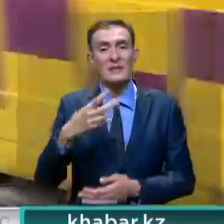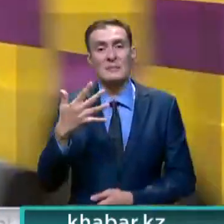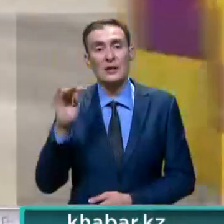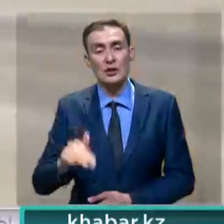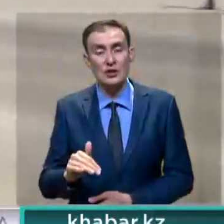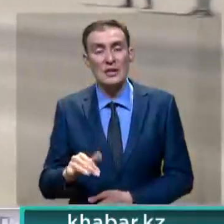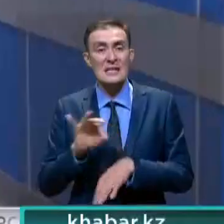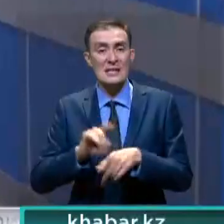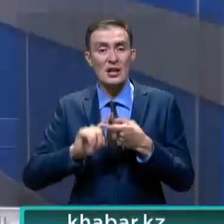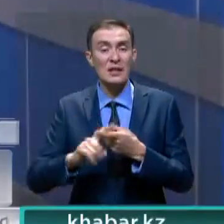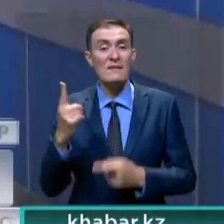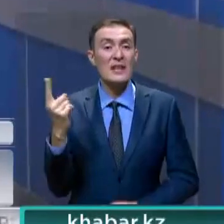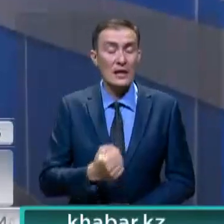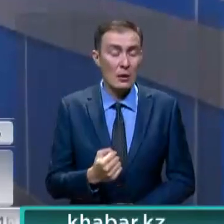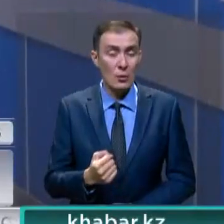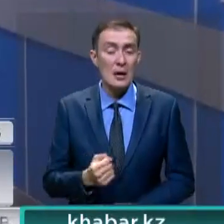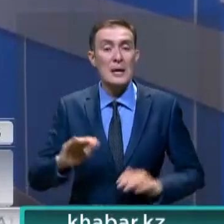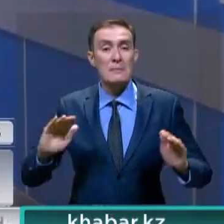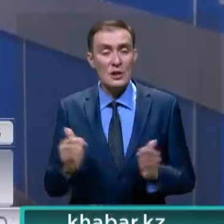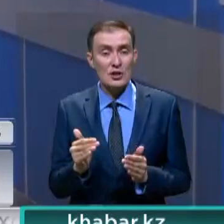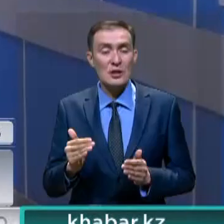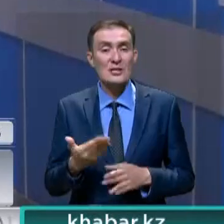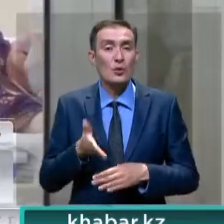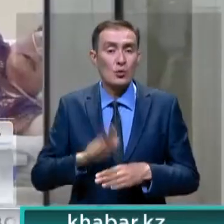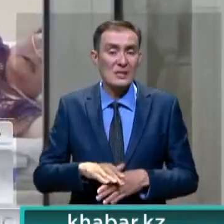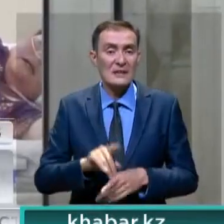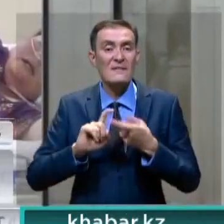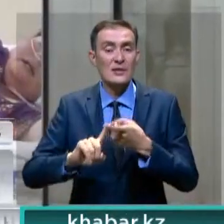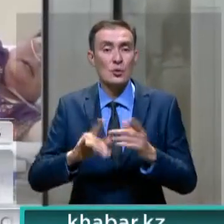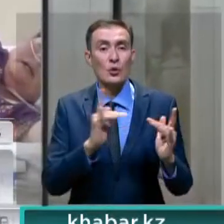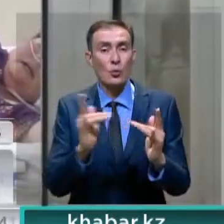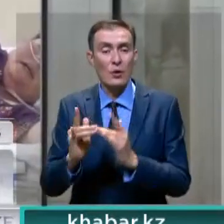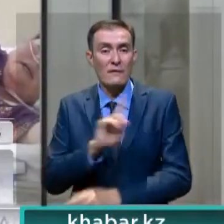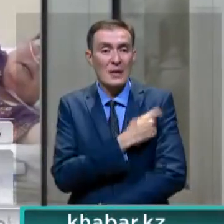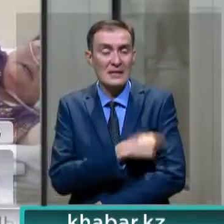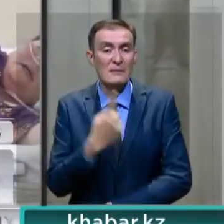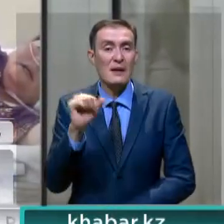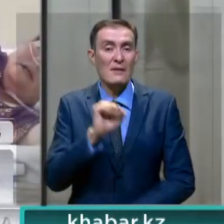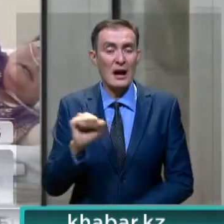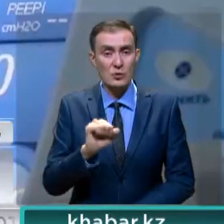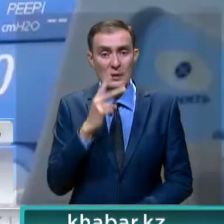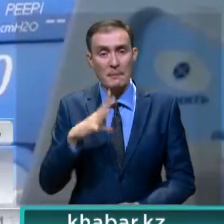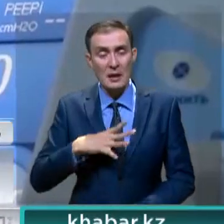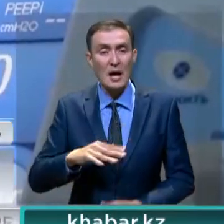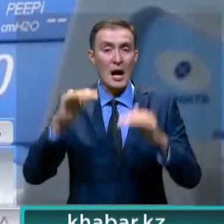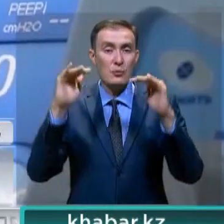тысяч случаев заражения в неделю. Меньше стала и загруженность инфекционных коек в больницах. С 1 августа этот показатель опустился